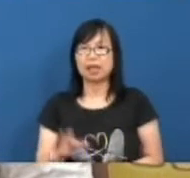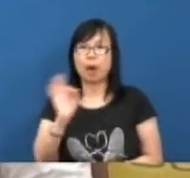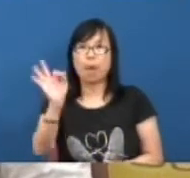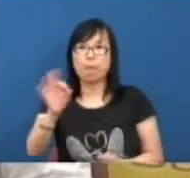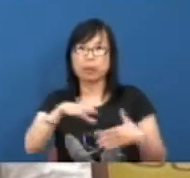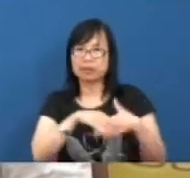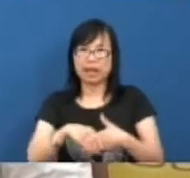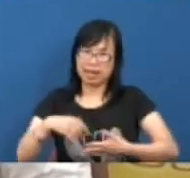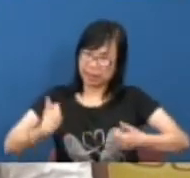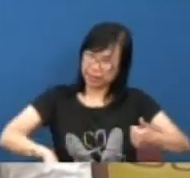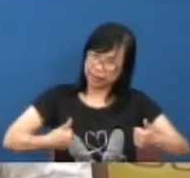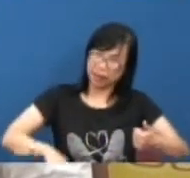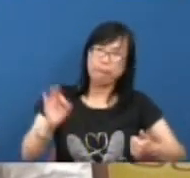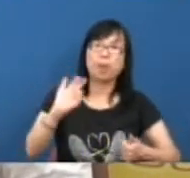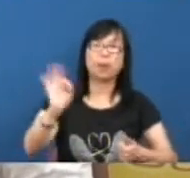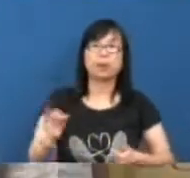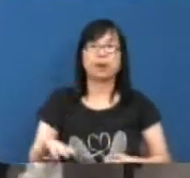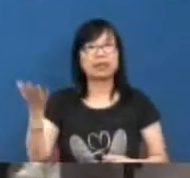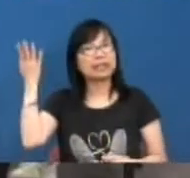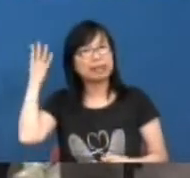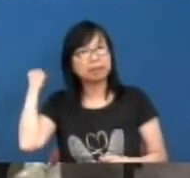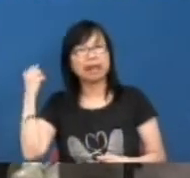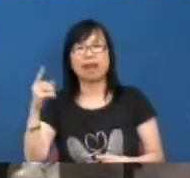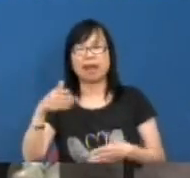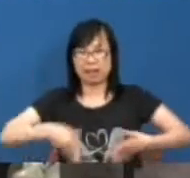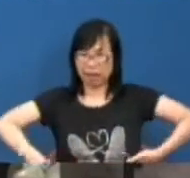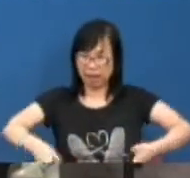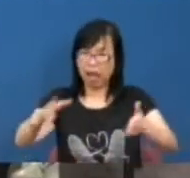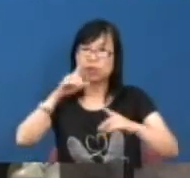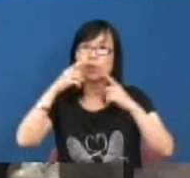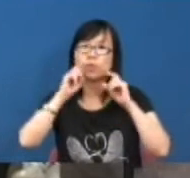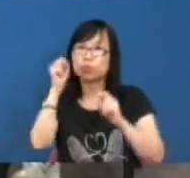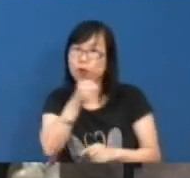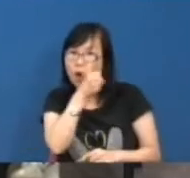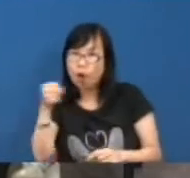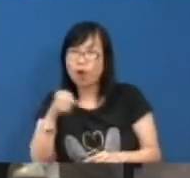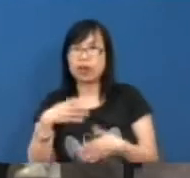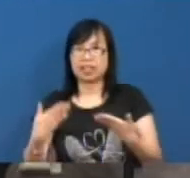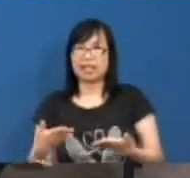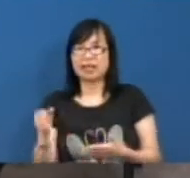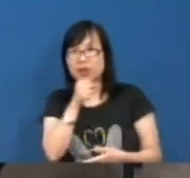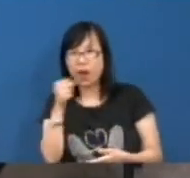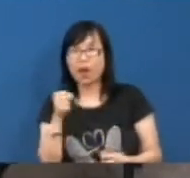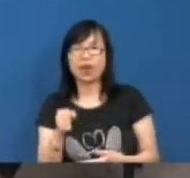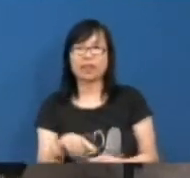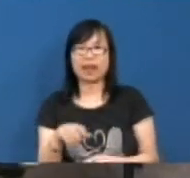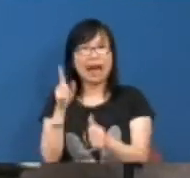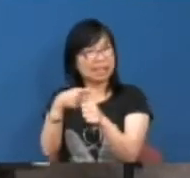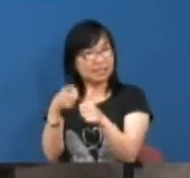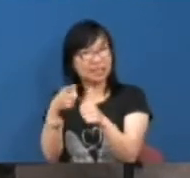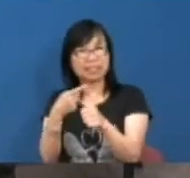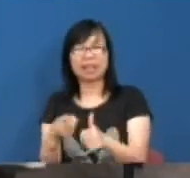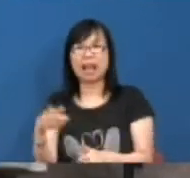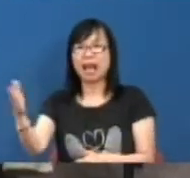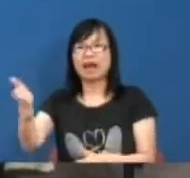帶吉他啫嚇，咁我哋琴日咧就喺街頭演唱啊嚇，咁今日不如你清唱幾句。嗱，我首先講啊，嗱，